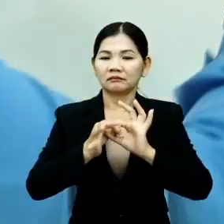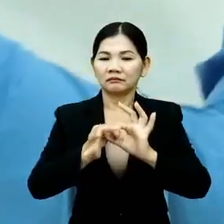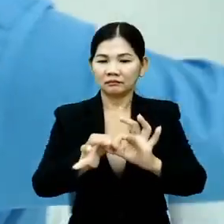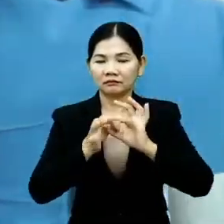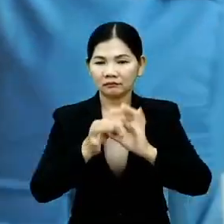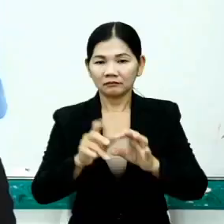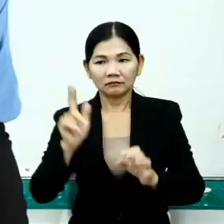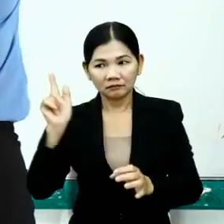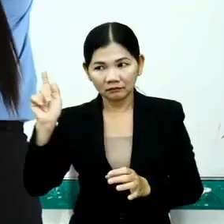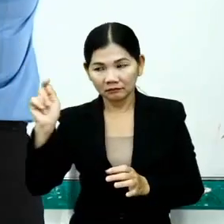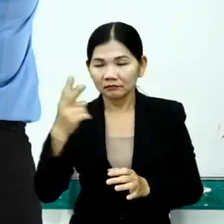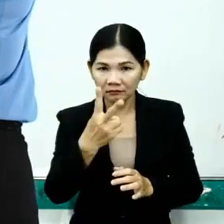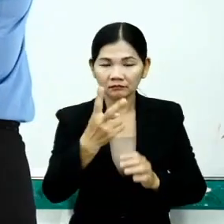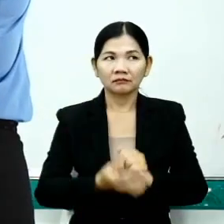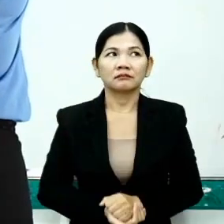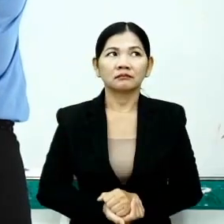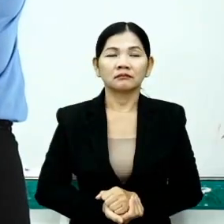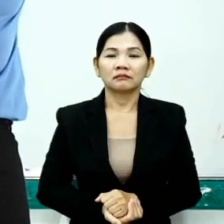rụp hiếp.